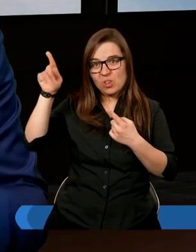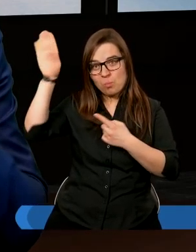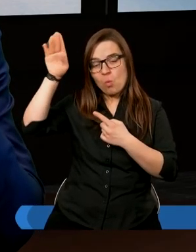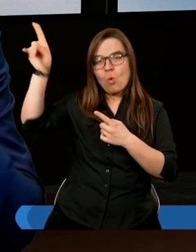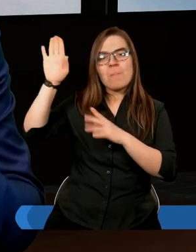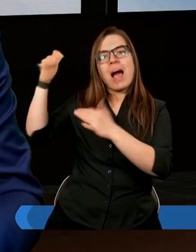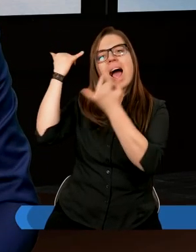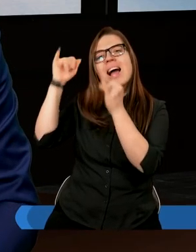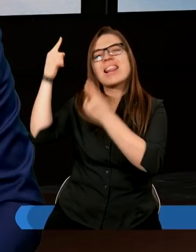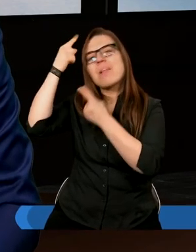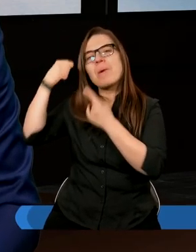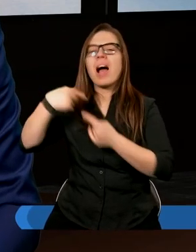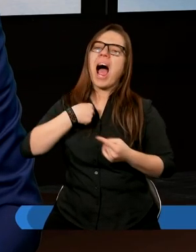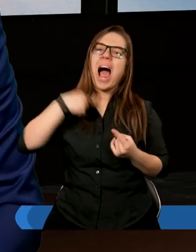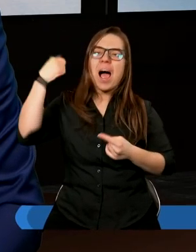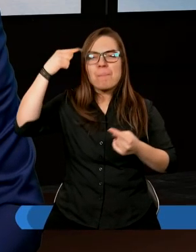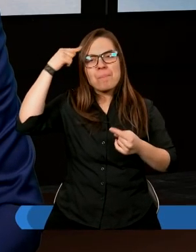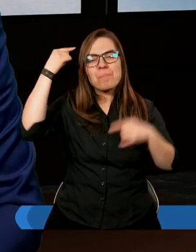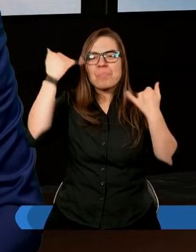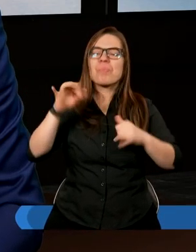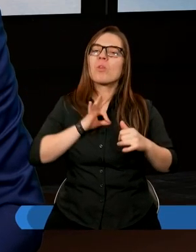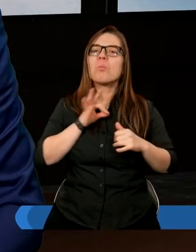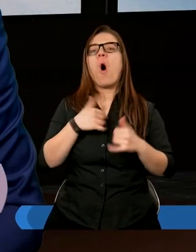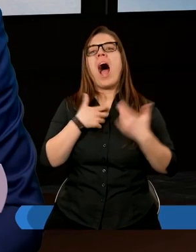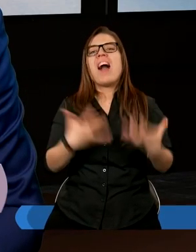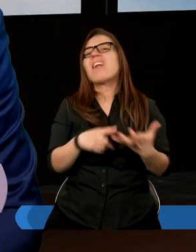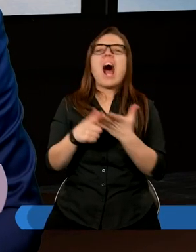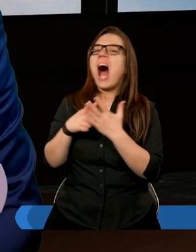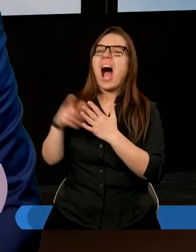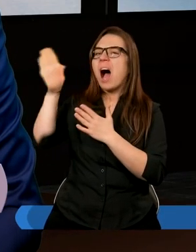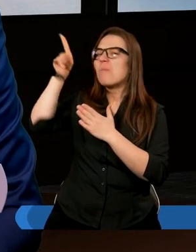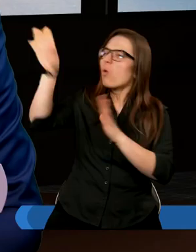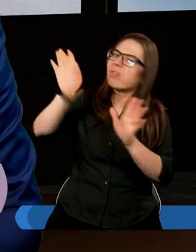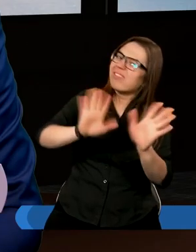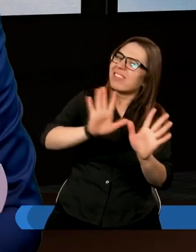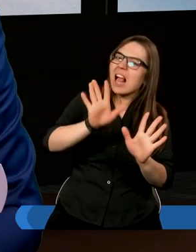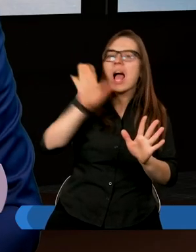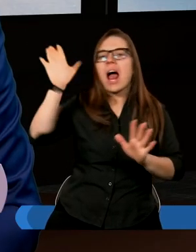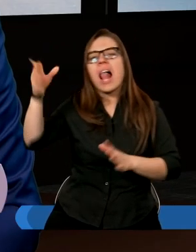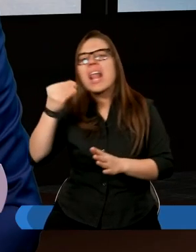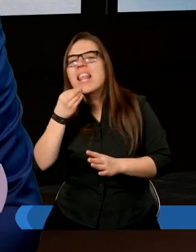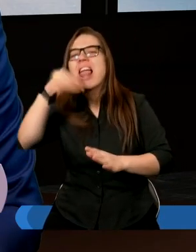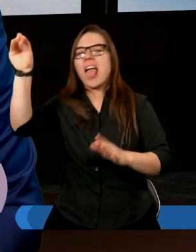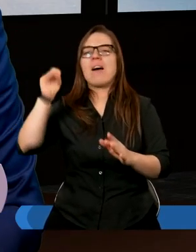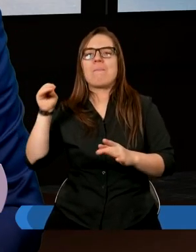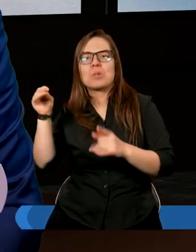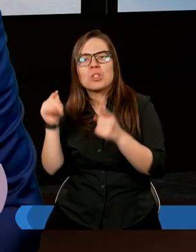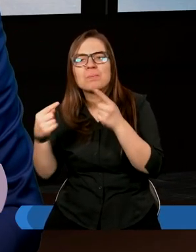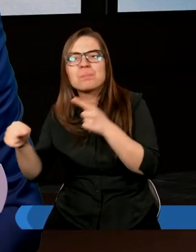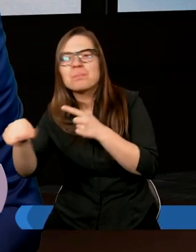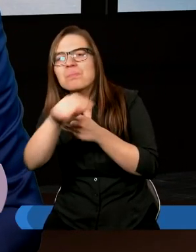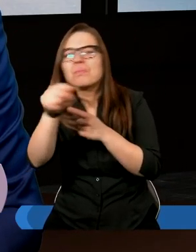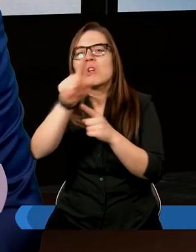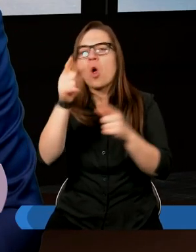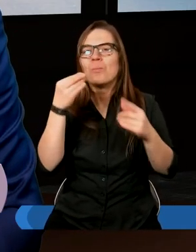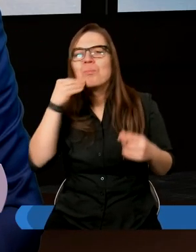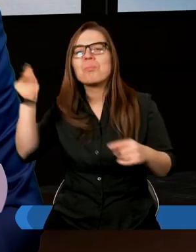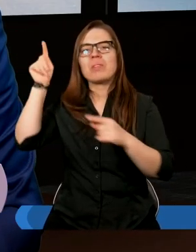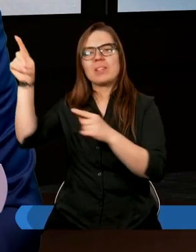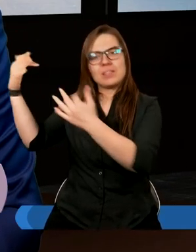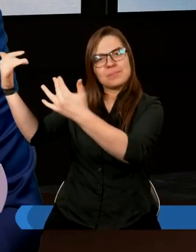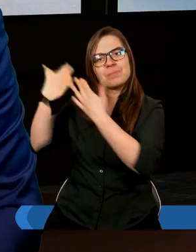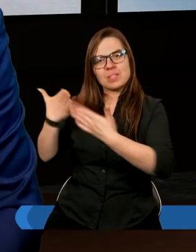Jak wysoko jest niebo nad ziemią, tak właśnie dalekie są moje myśli od waszych myśli. Często Pan Bóg właśnie pokazuje,